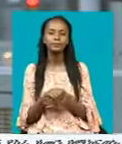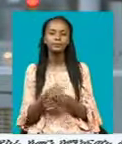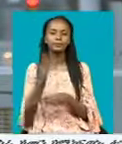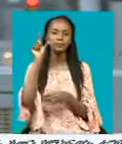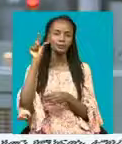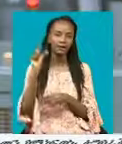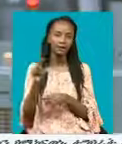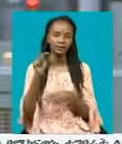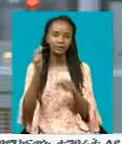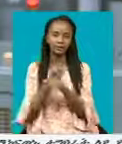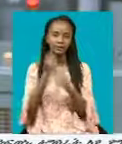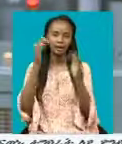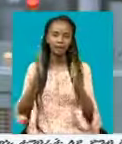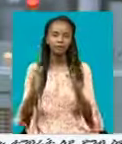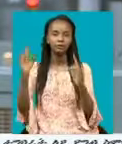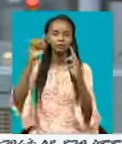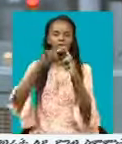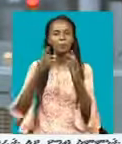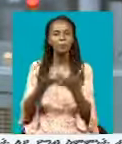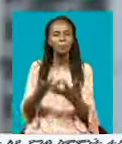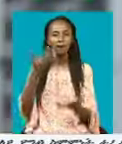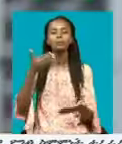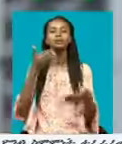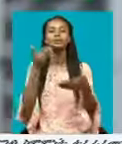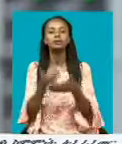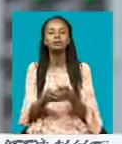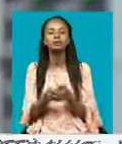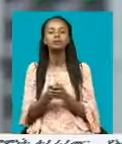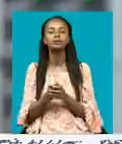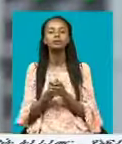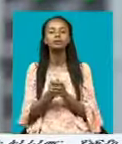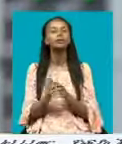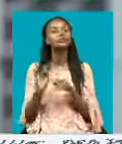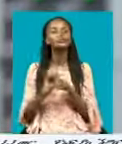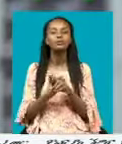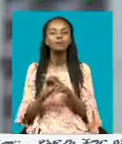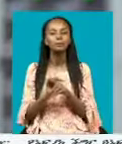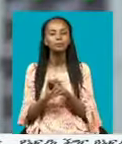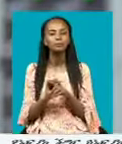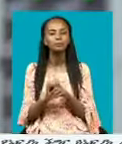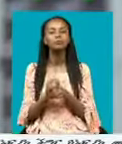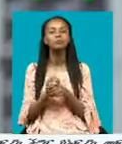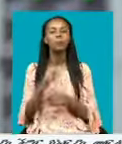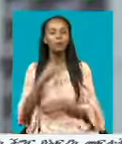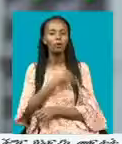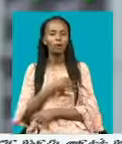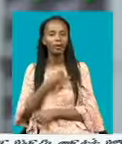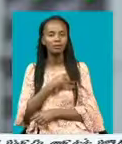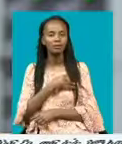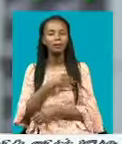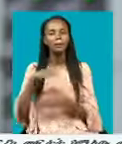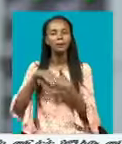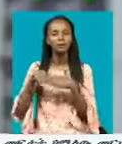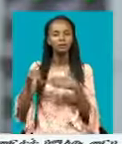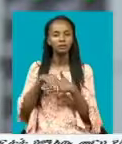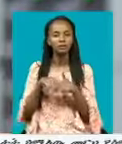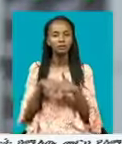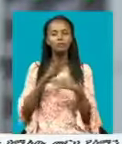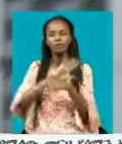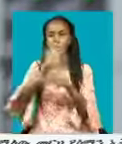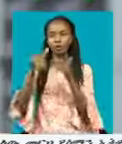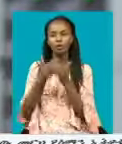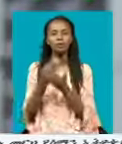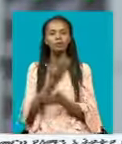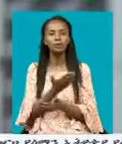ከትንሽ ሰራተኛ ጀምሮ እስከ ባለሀብት ድረስ በሙያም፣ በሞራል፣ በገንዘብ፣ በሁሉም